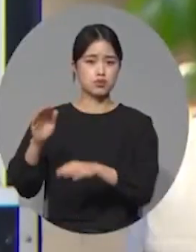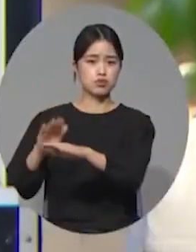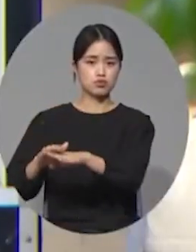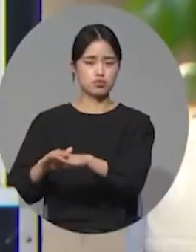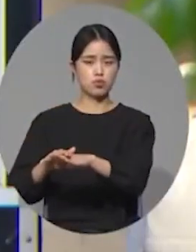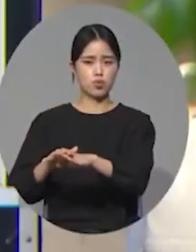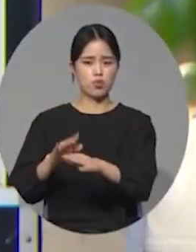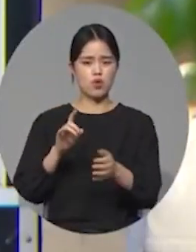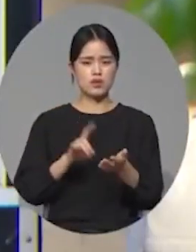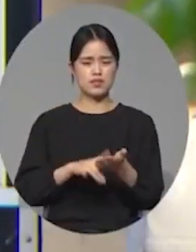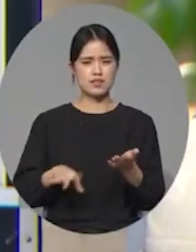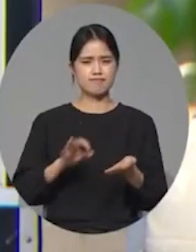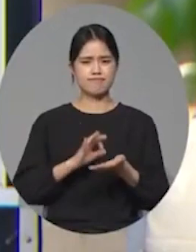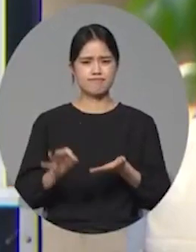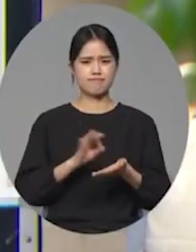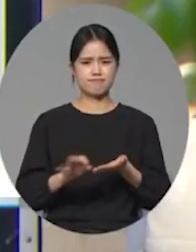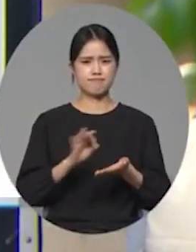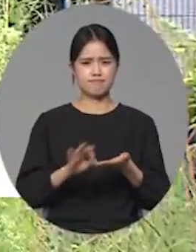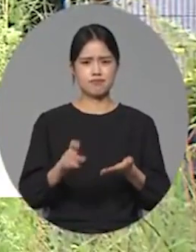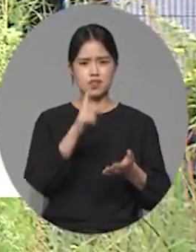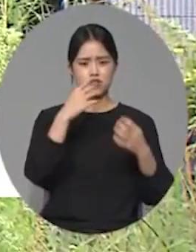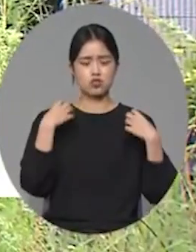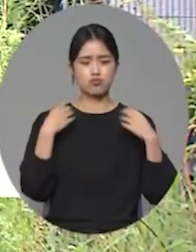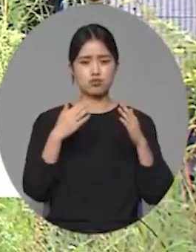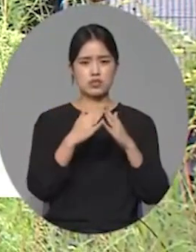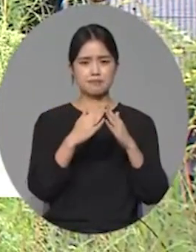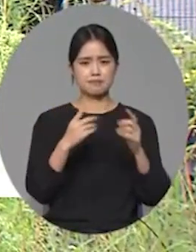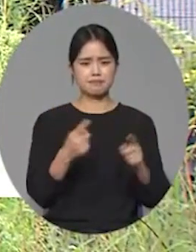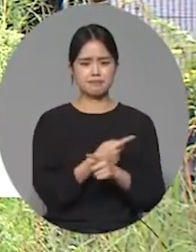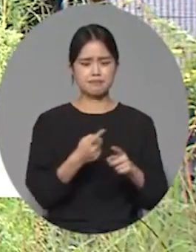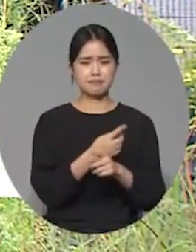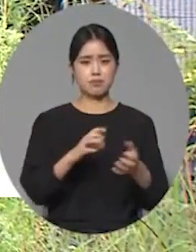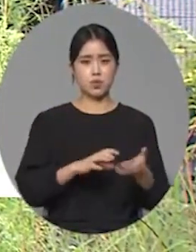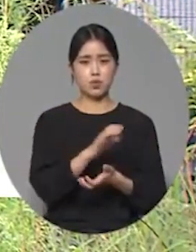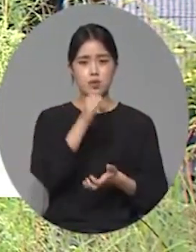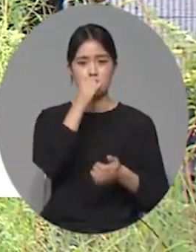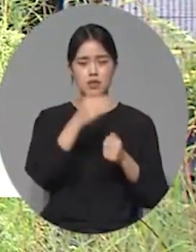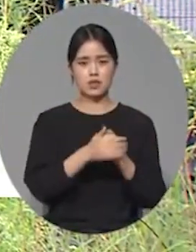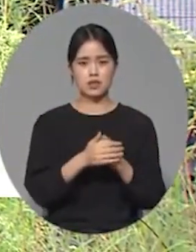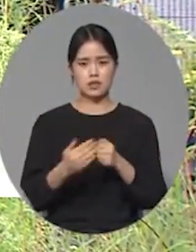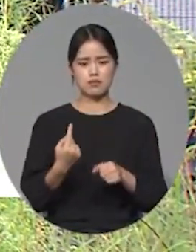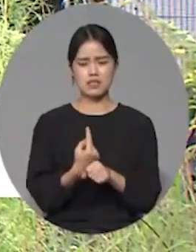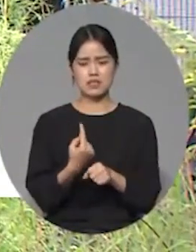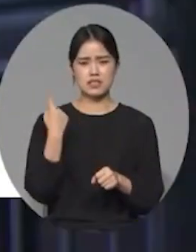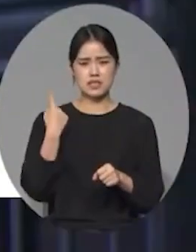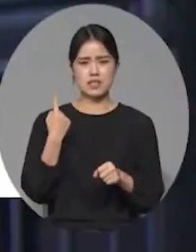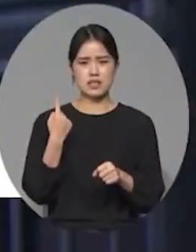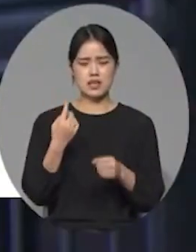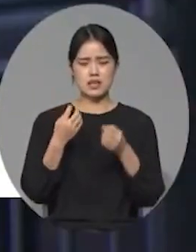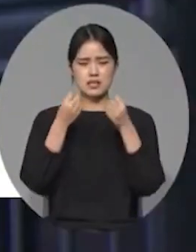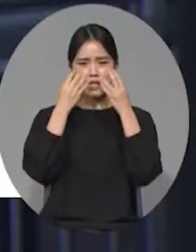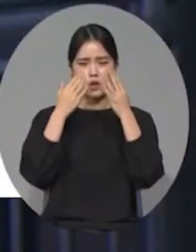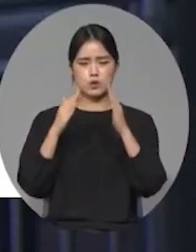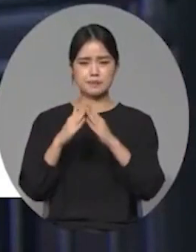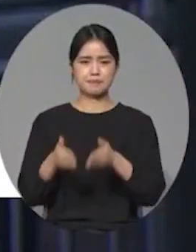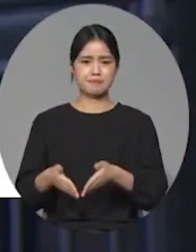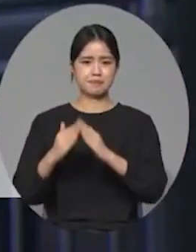원의 혈세를 들여 관사를 리모델링한 사실이 논란이 되자 지난해 아예 집을 새로 지어 살고